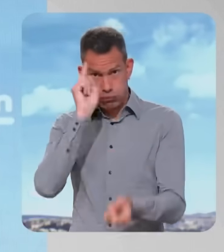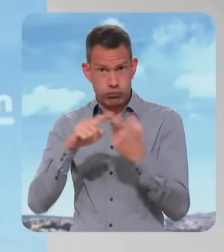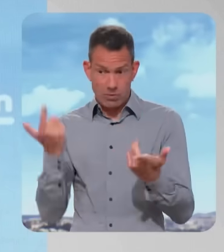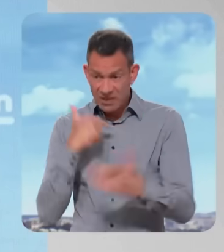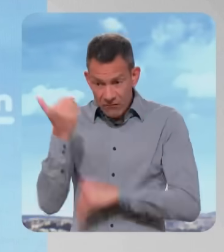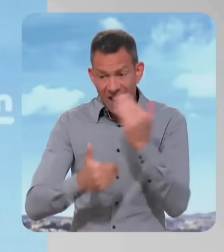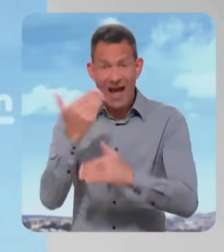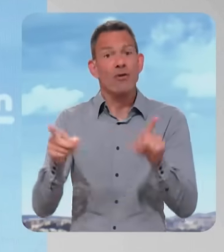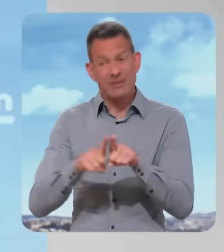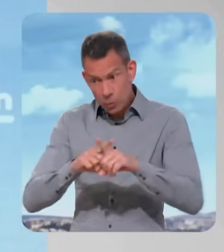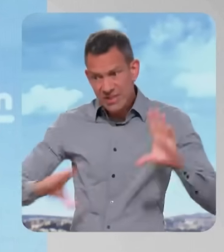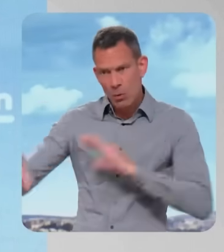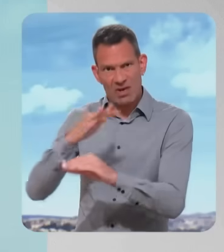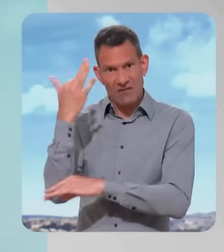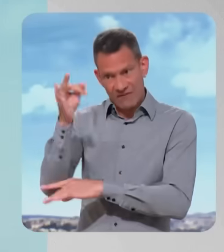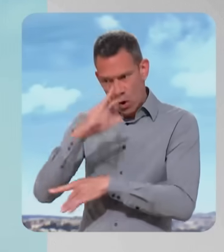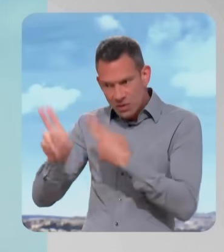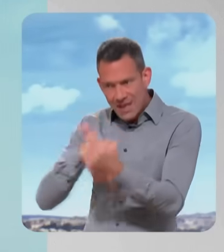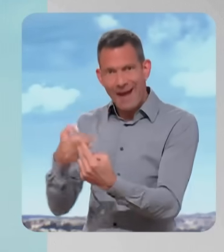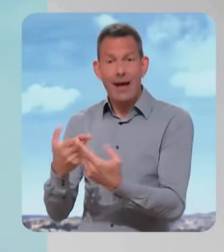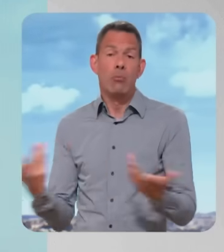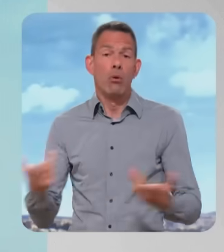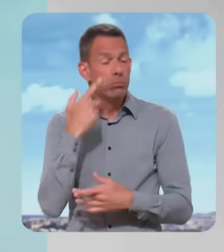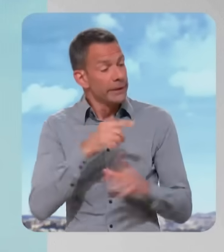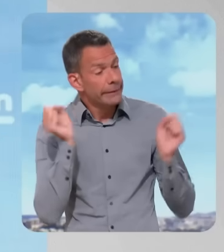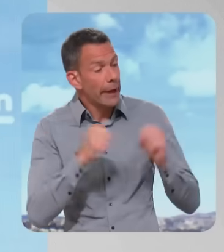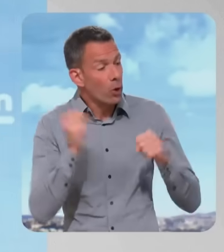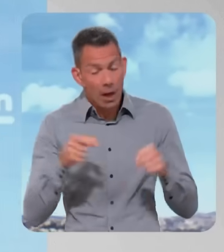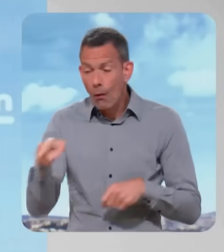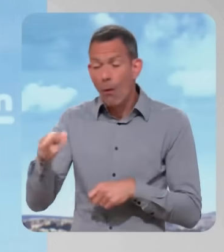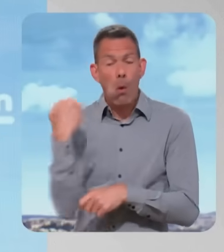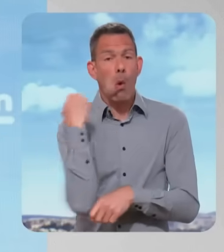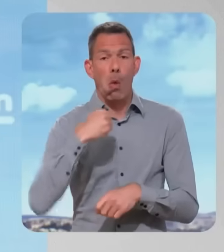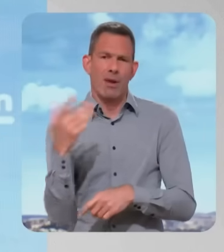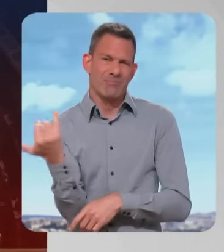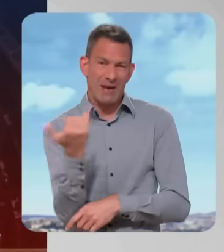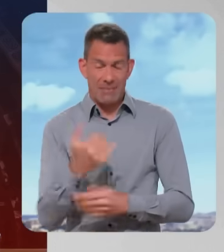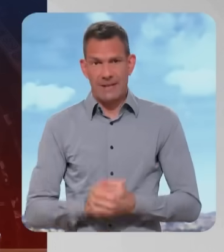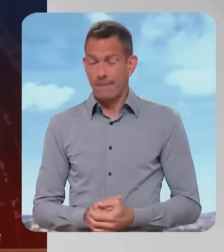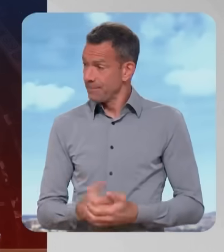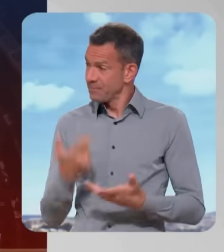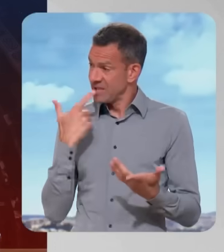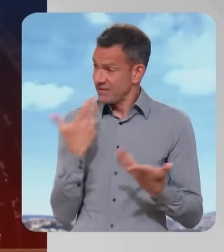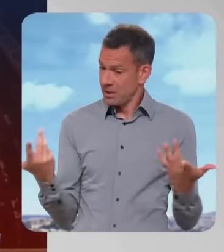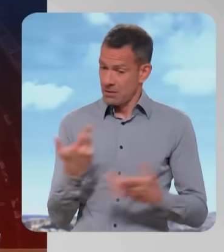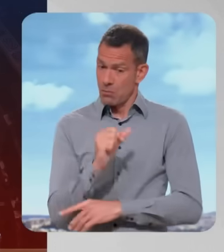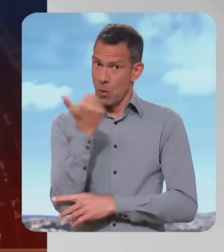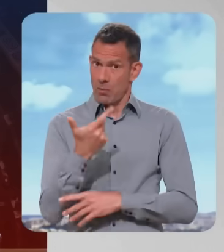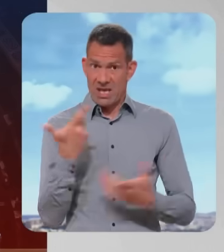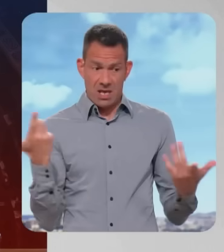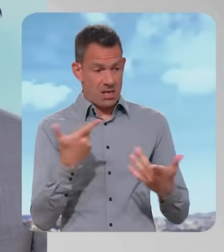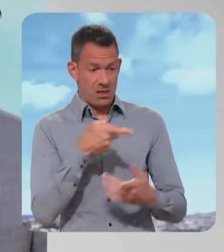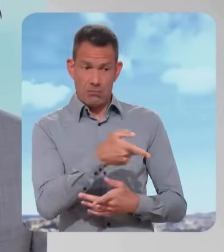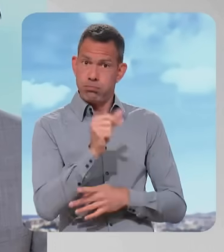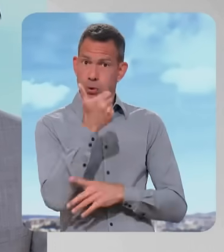et de répondre surtout aux attend des Français parce que si c'est s'entendre pour s'entendre ça ne sert à rien il faut répondre au problèm des Français est-ce que c'est d'abord à la gauche que le chef de l'État doit